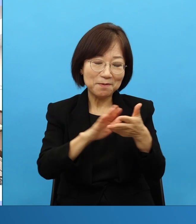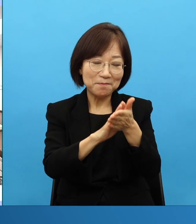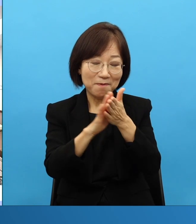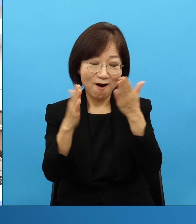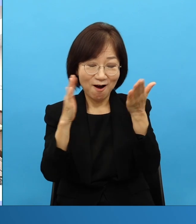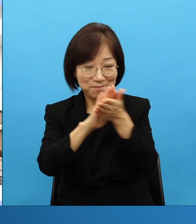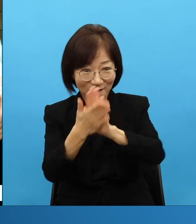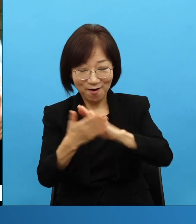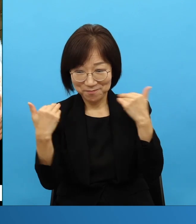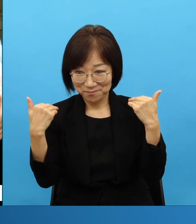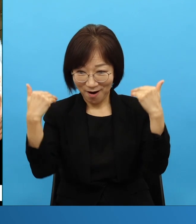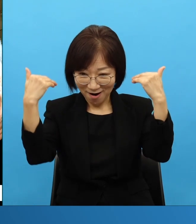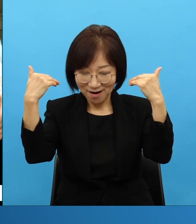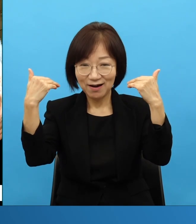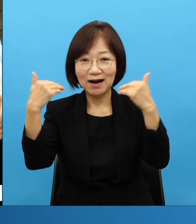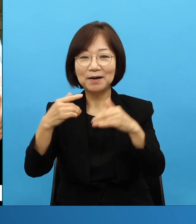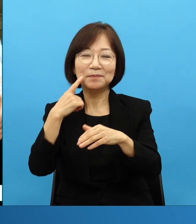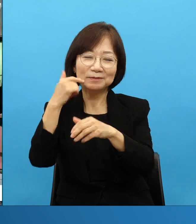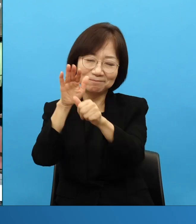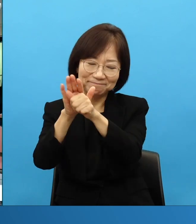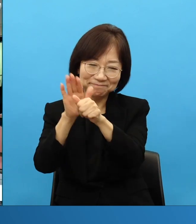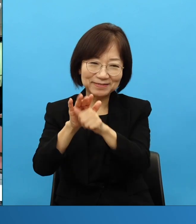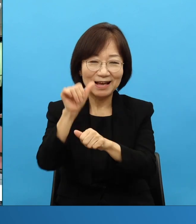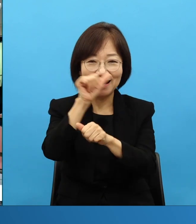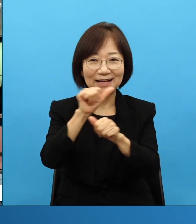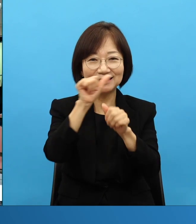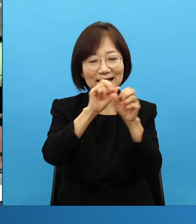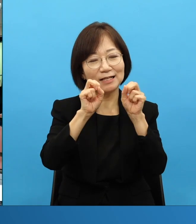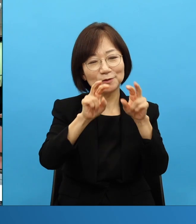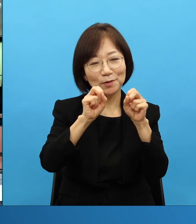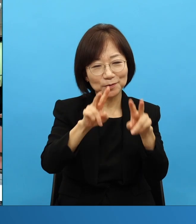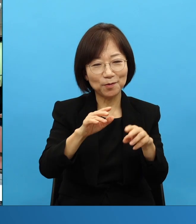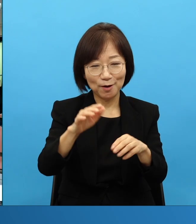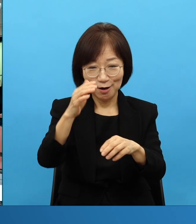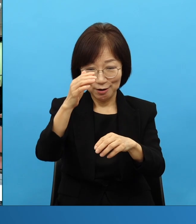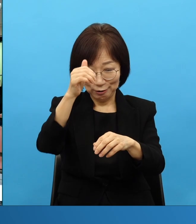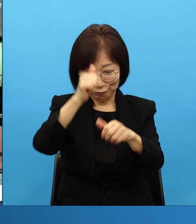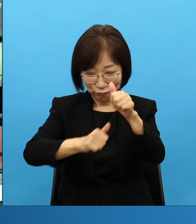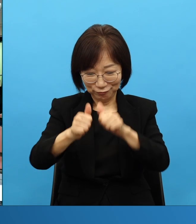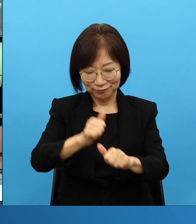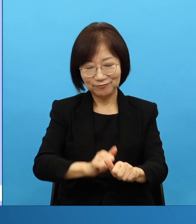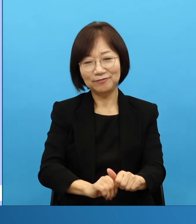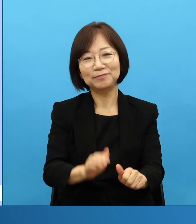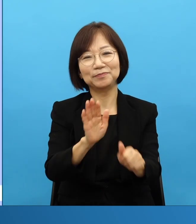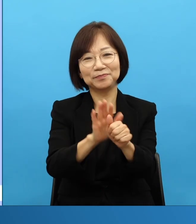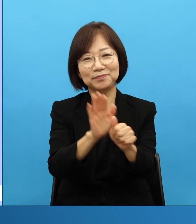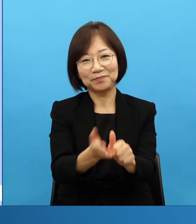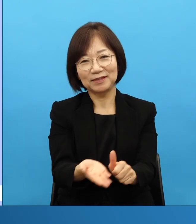교회를 세우고 동남아 선교를 하며 후배 랩넌트들을 키우고 있어.